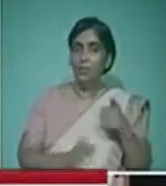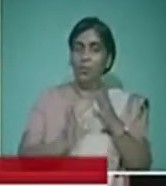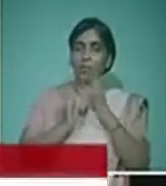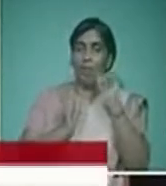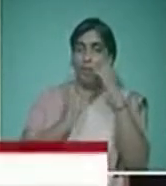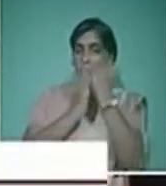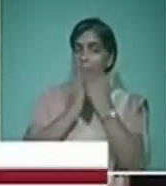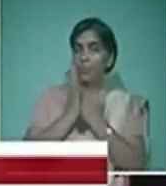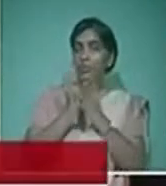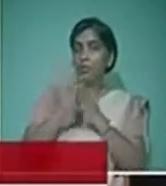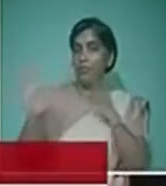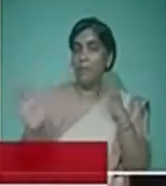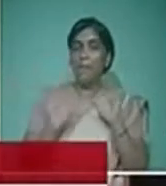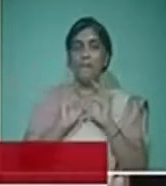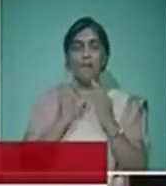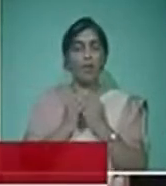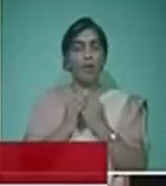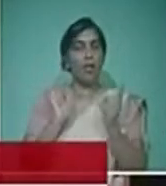ලේකම්වල සිටින පවුල්